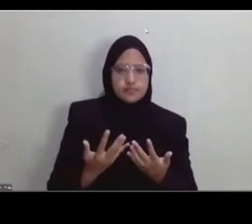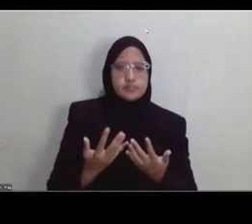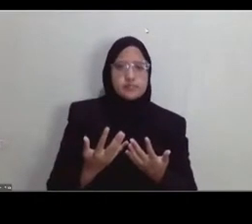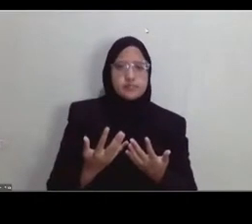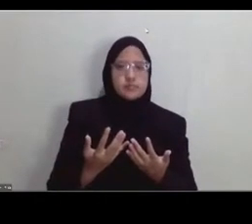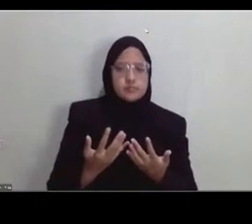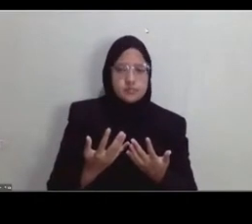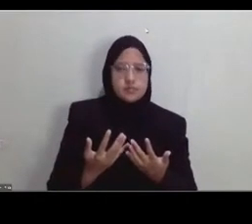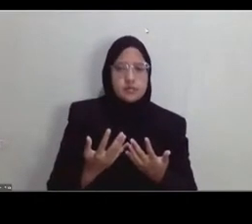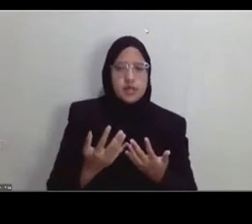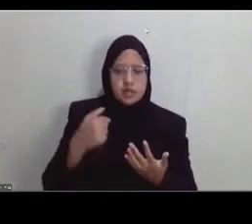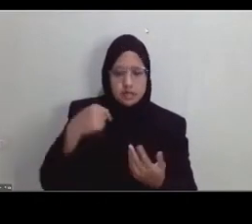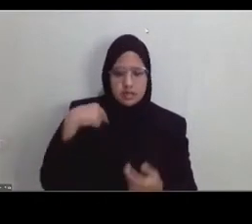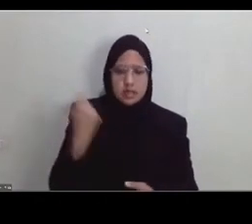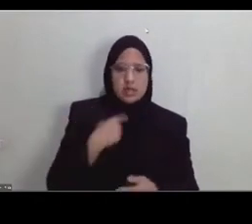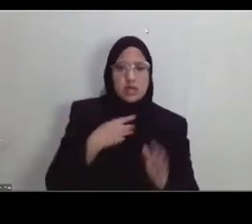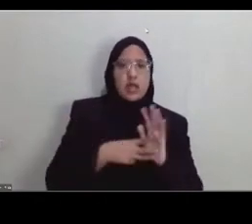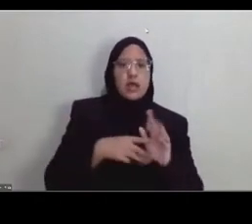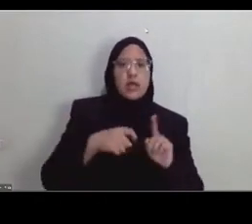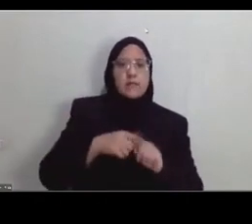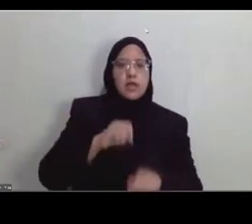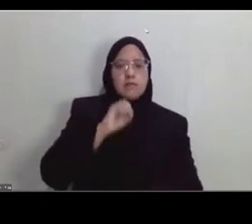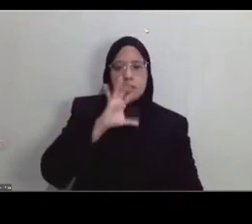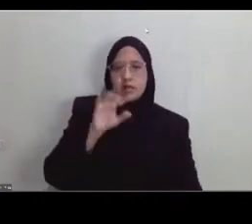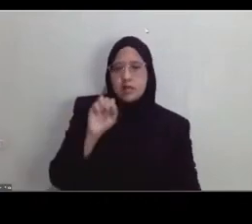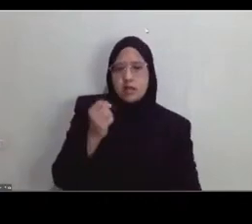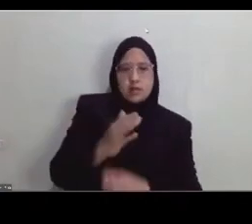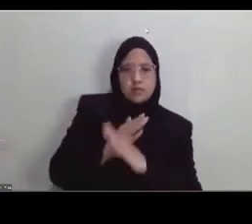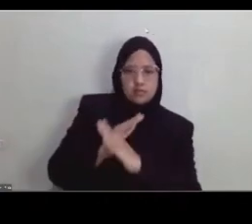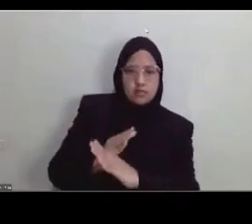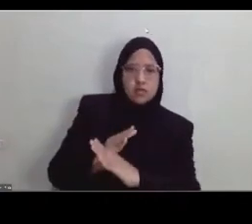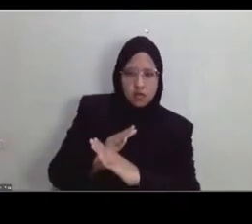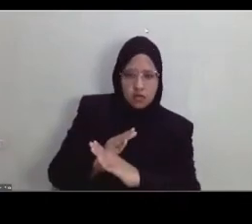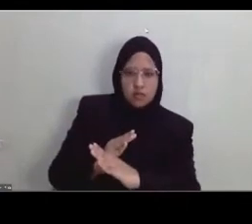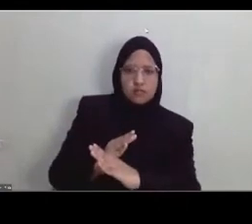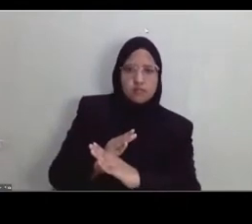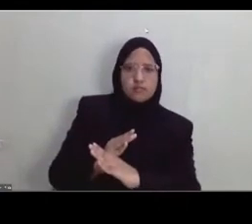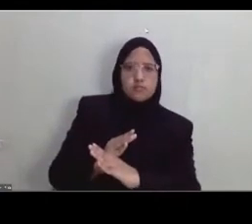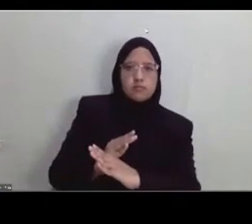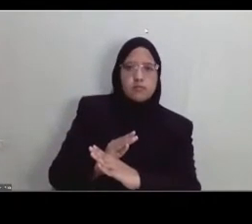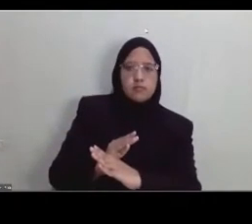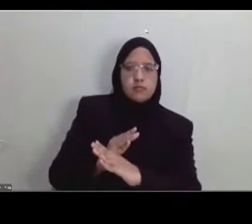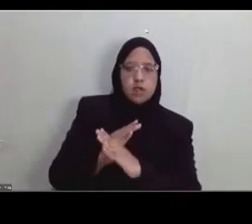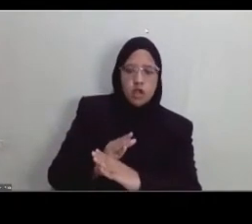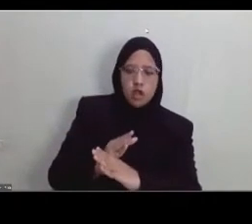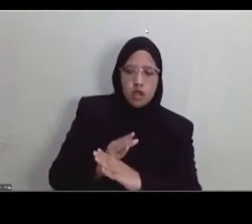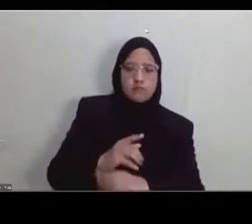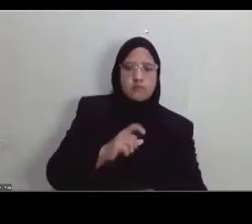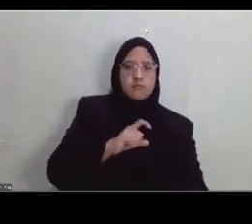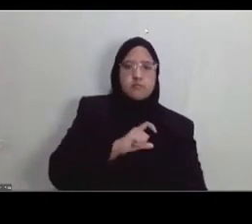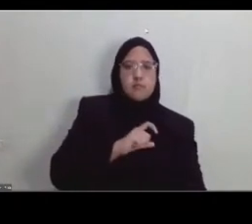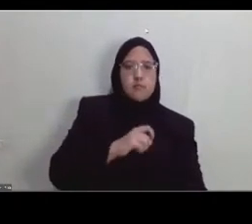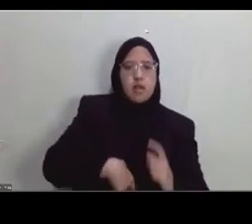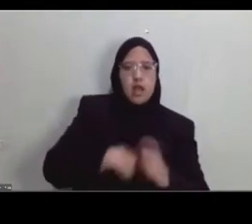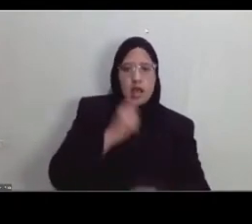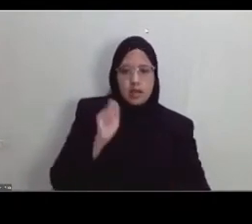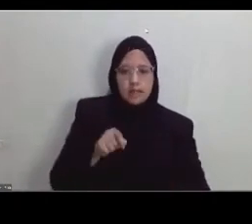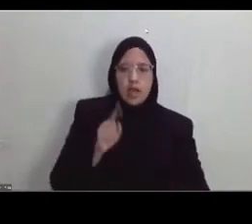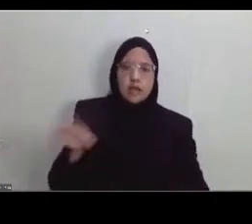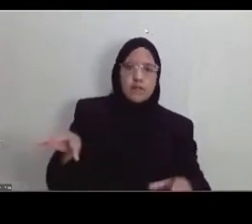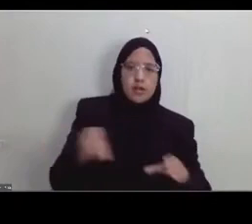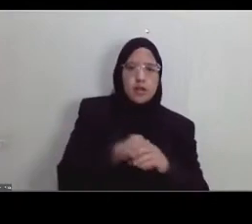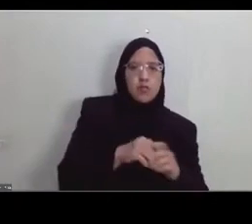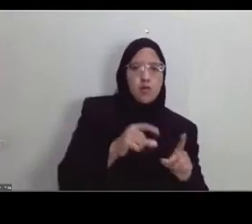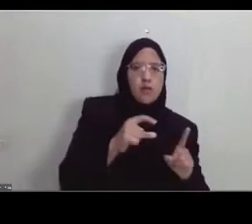membantah adanya komunikasi atau kesepakatan dengan PDI Perjuangan terkait wacana pencalonannya sebagai calon wakil